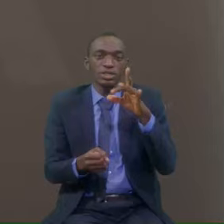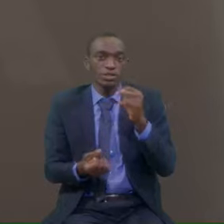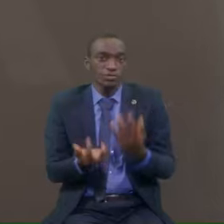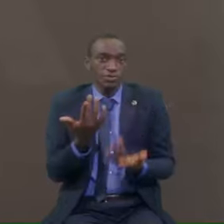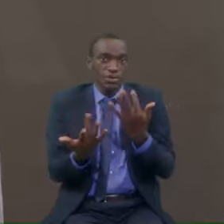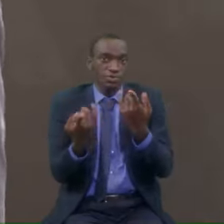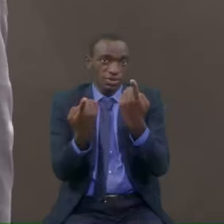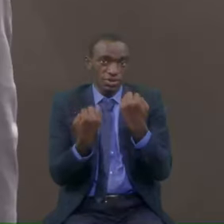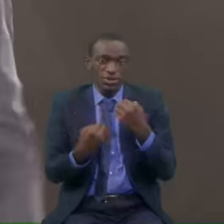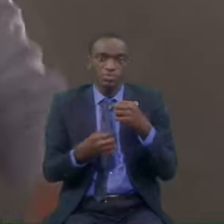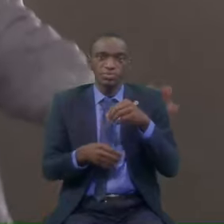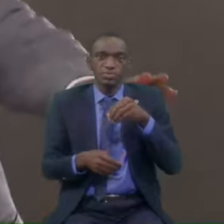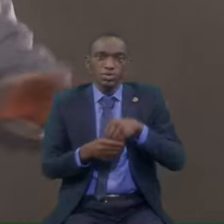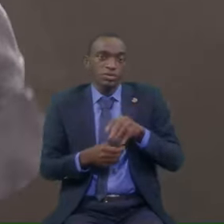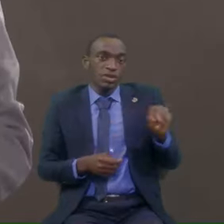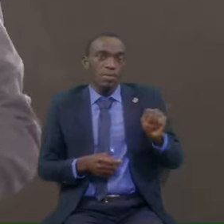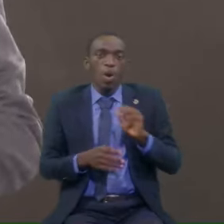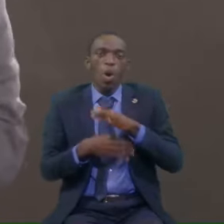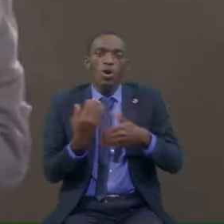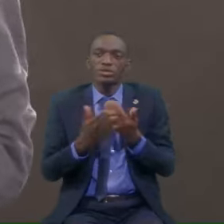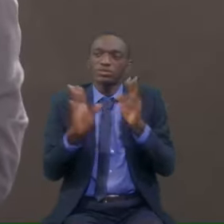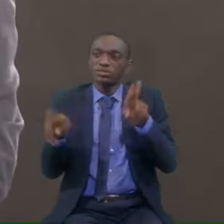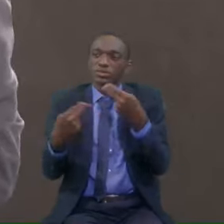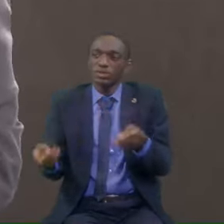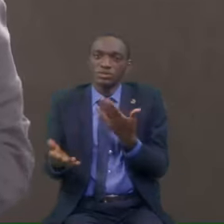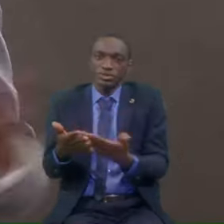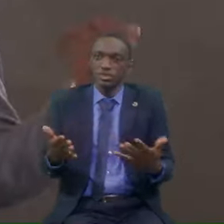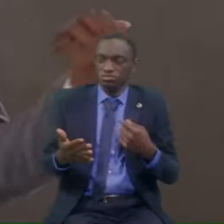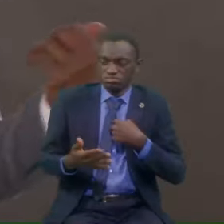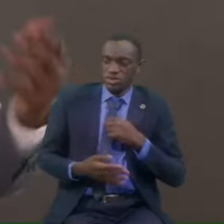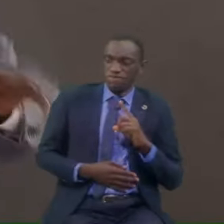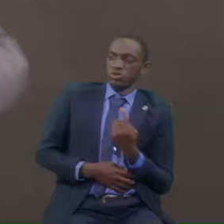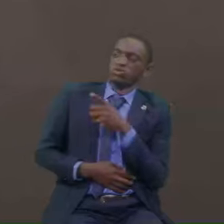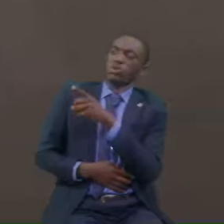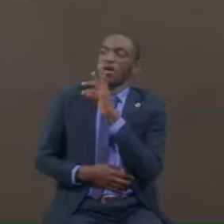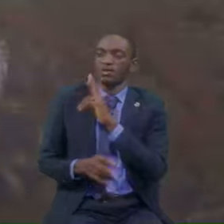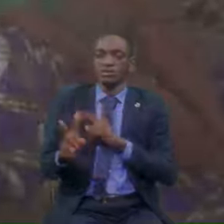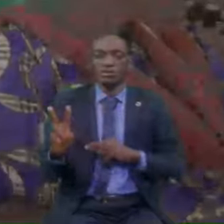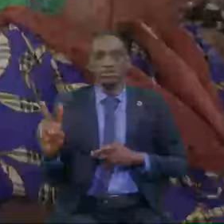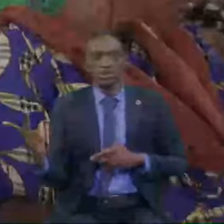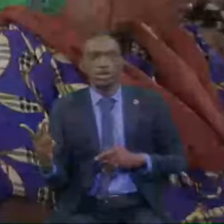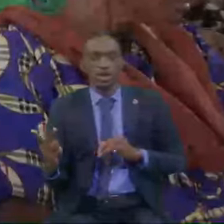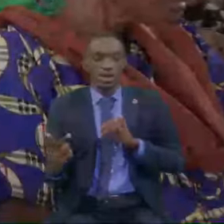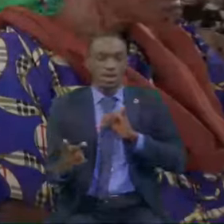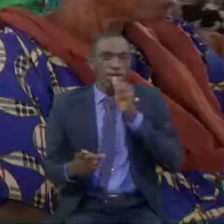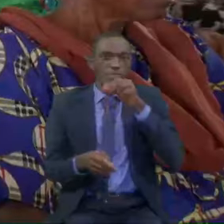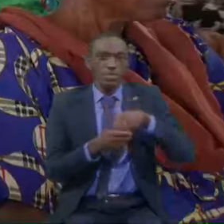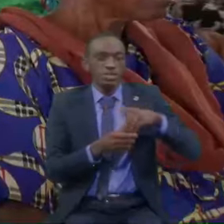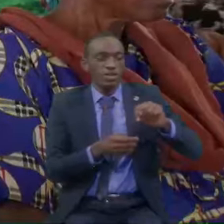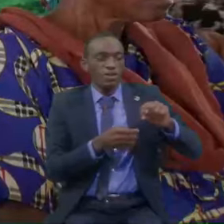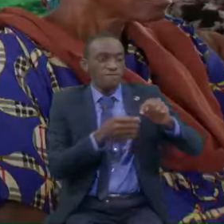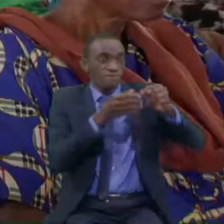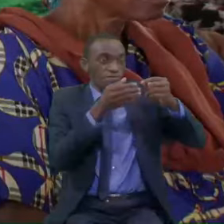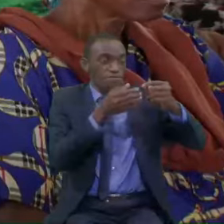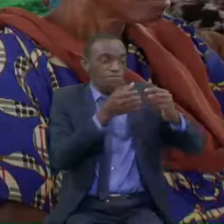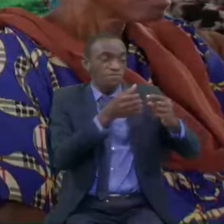choses inutiles dont ils pensaient, je suis premier, tu es deuxième, je suis devant, tu es derrière. Le